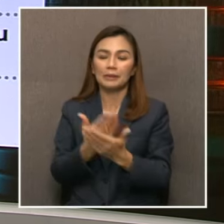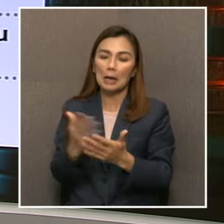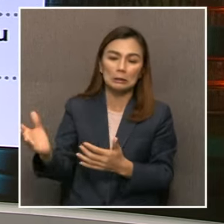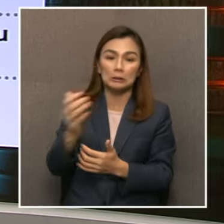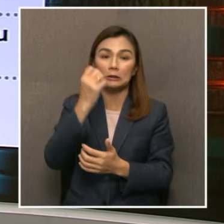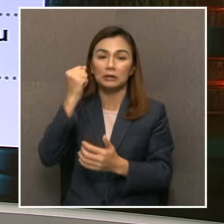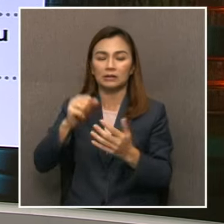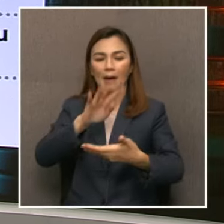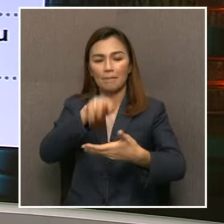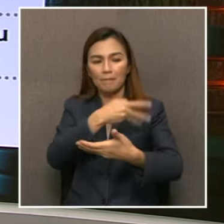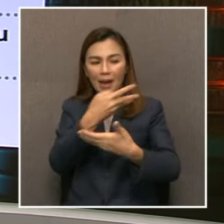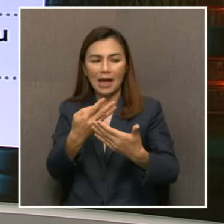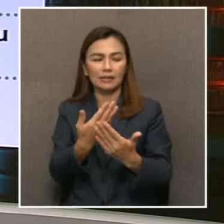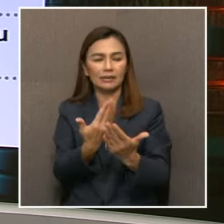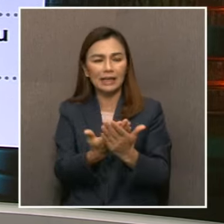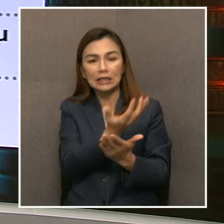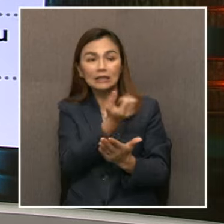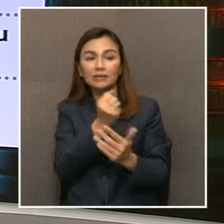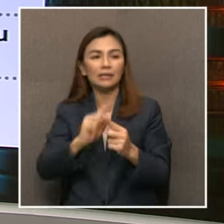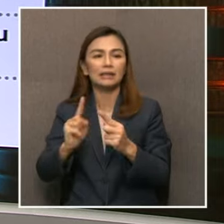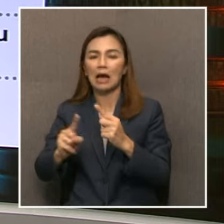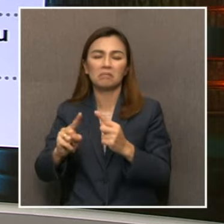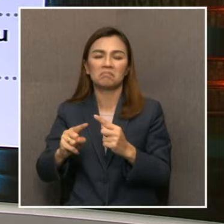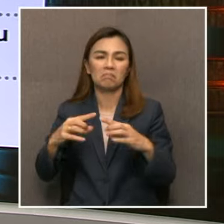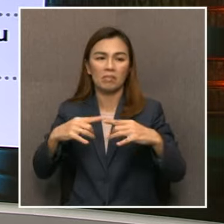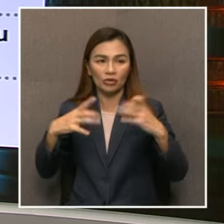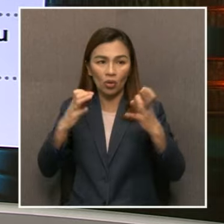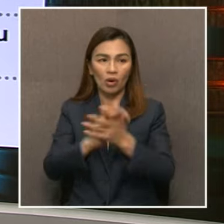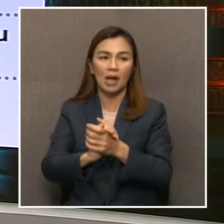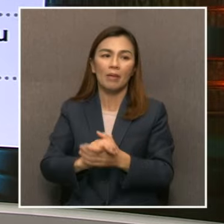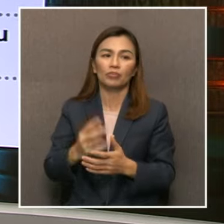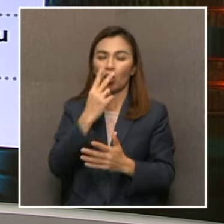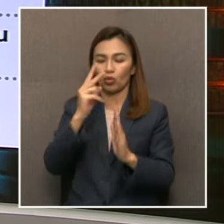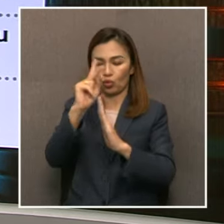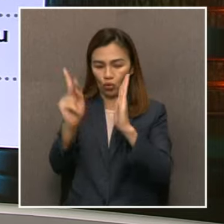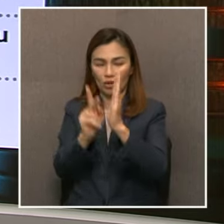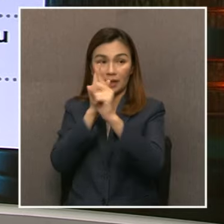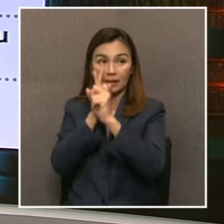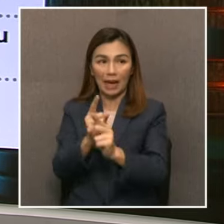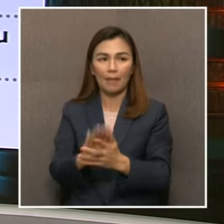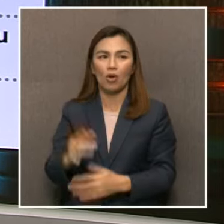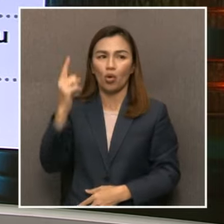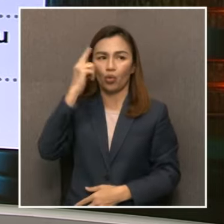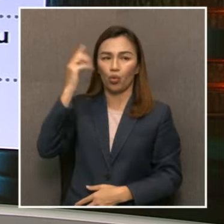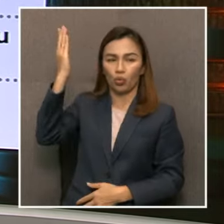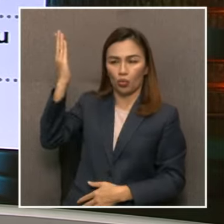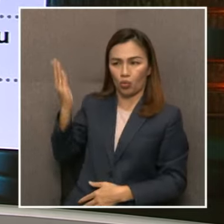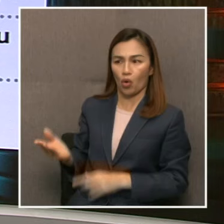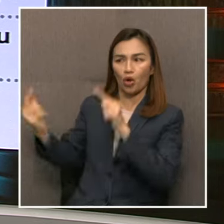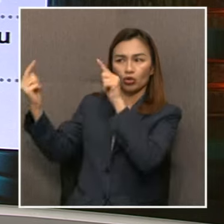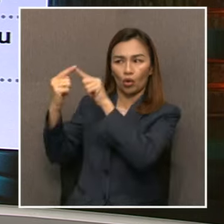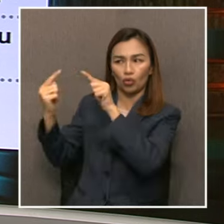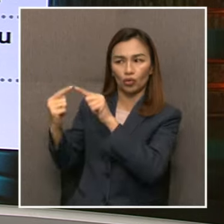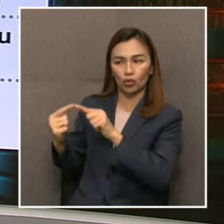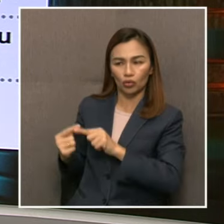มาตรการอื่นๆแล้วก็ไม่เป็นผู้ฝ่าฝืนเงื่อนไขมาตรการอื่นนั่นเองนะครับหากว่าท่านรู้ตัวว่าท่านผ่านคุณสมบัติดังต่อไปนี้ก็